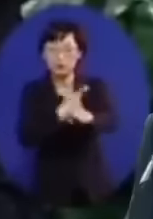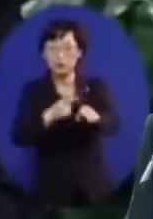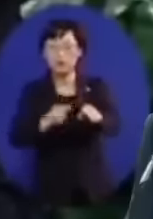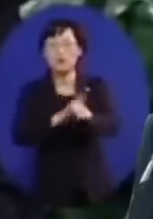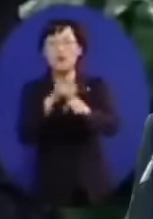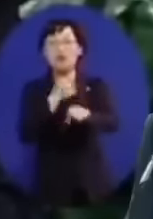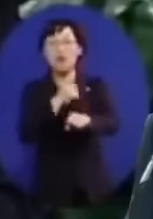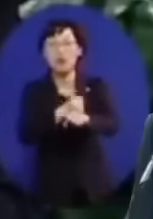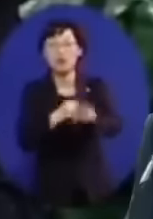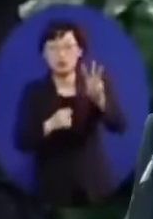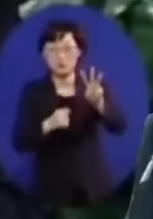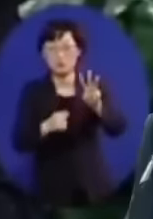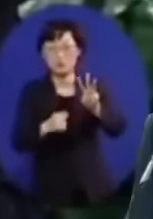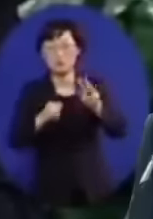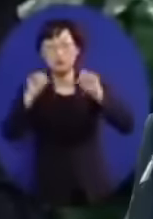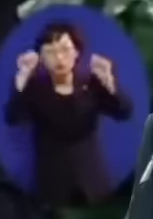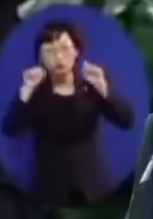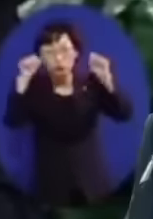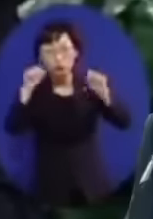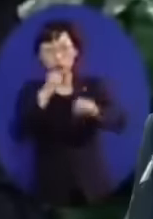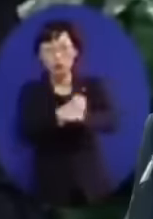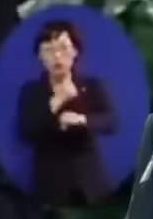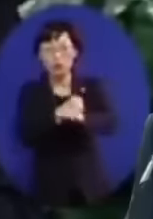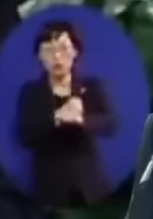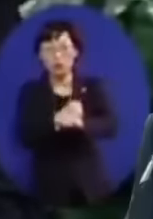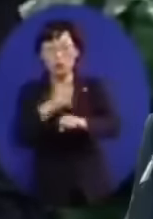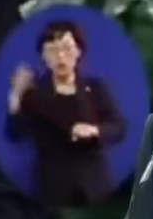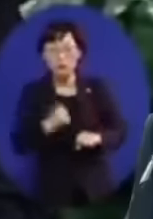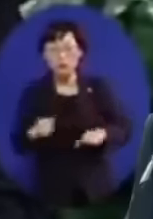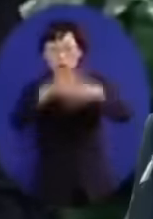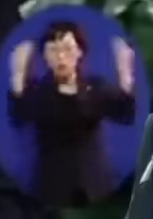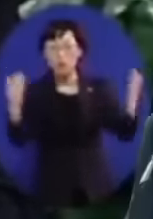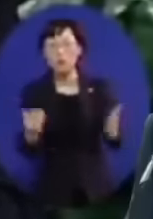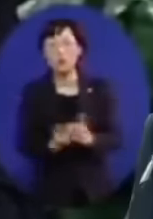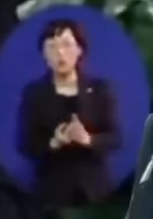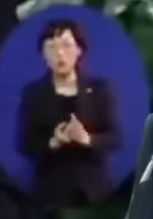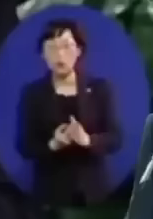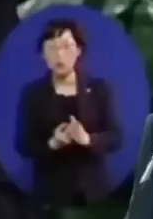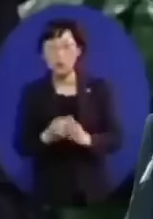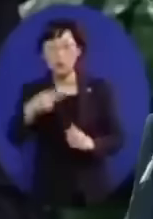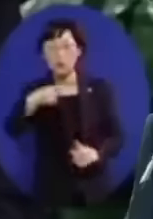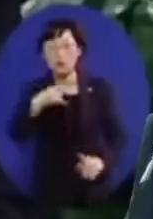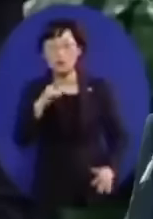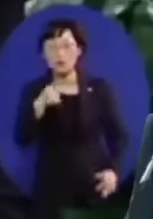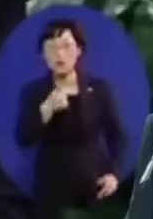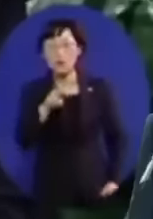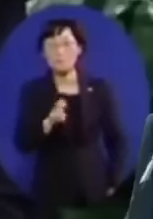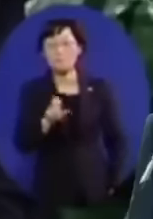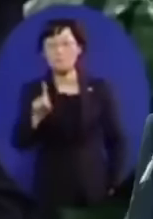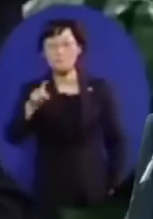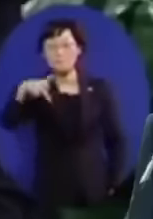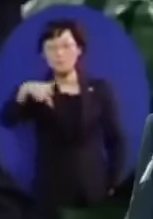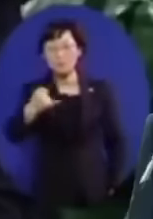그룬트비 삼회 운동을 통해서 온 덴마크의 학교에